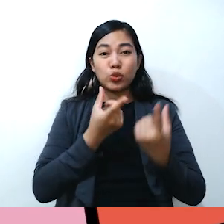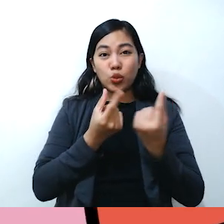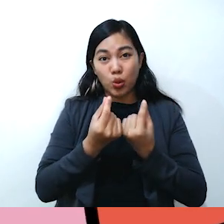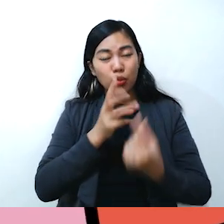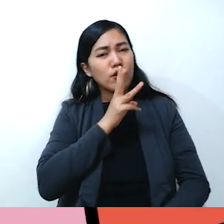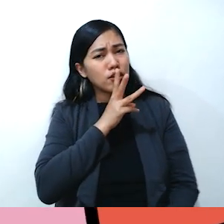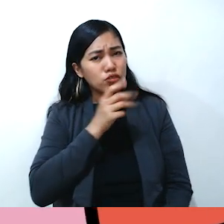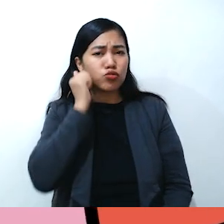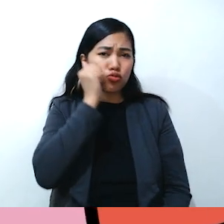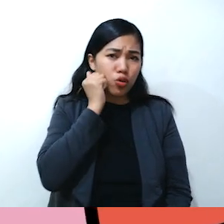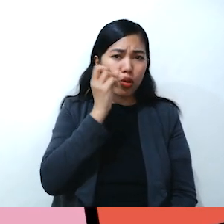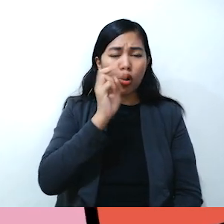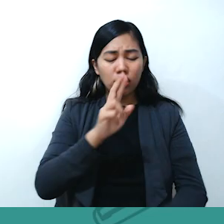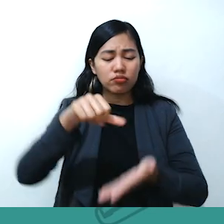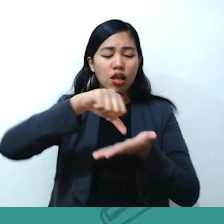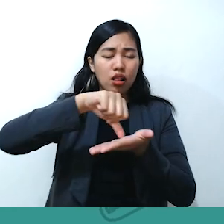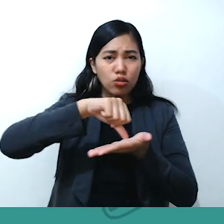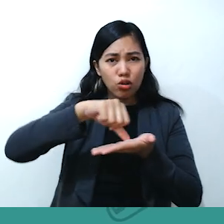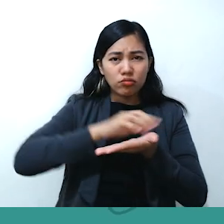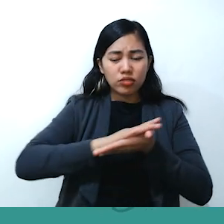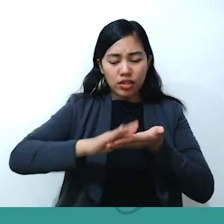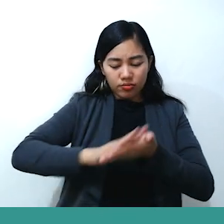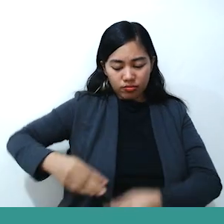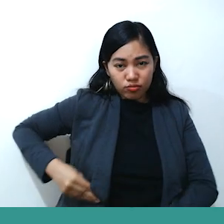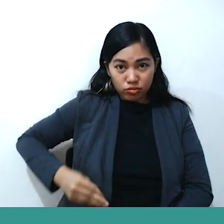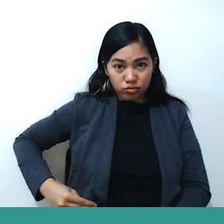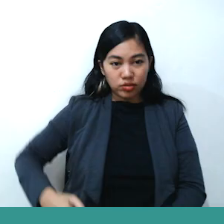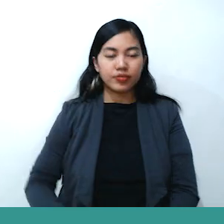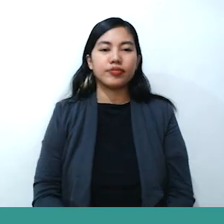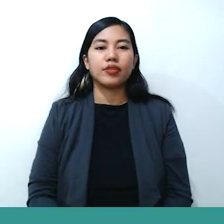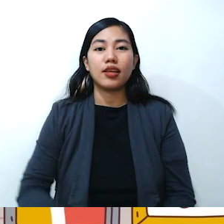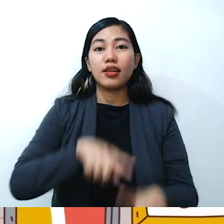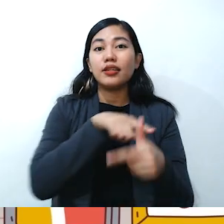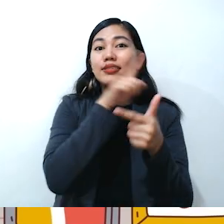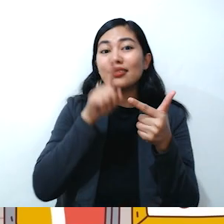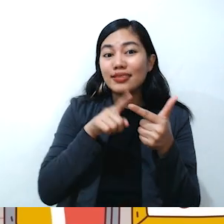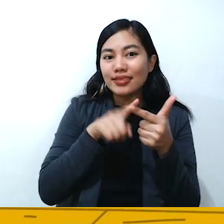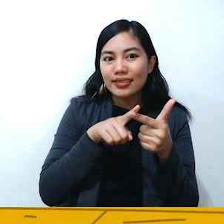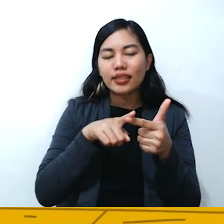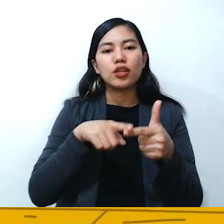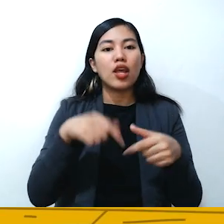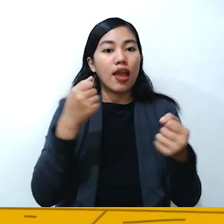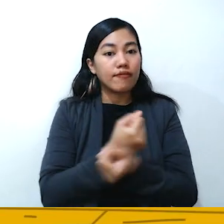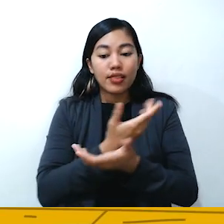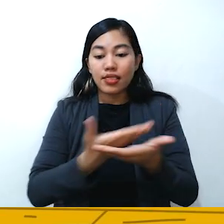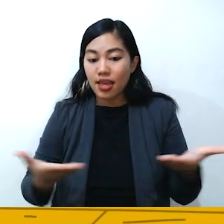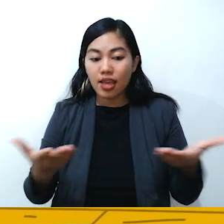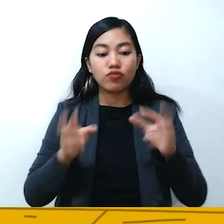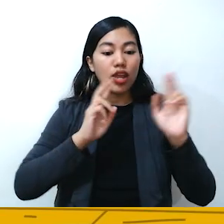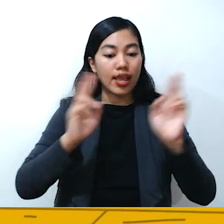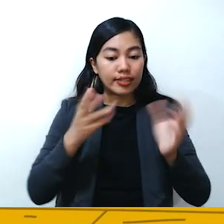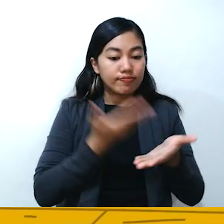tubig o pinupunasan ng alkohol. Ikalawa, ihanda ang mga kailangan. Kinukuha ko lahat ng mga kailangan